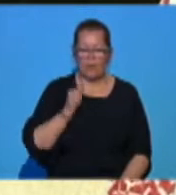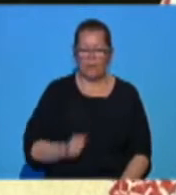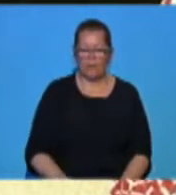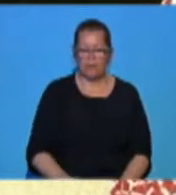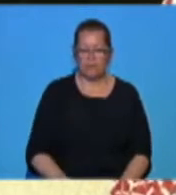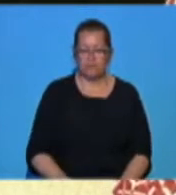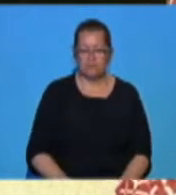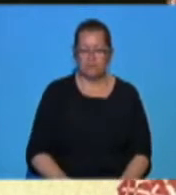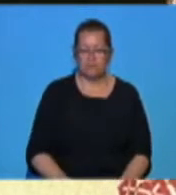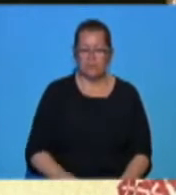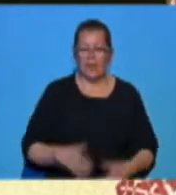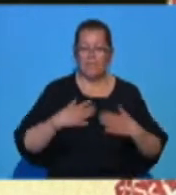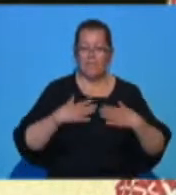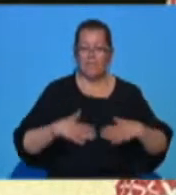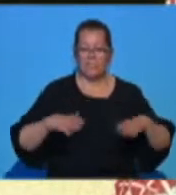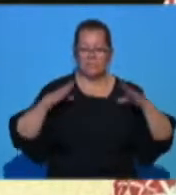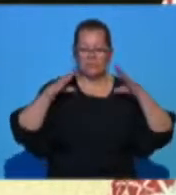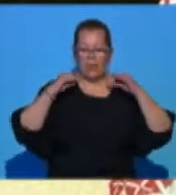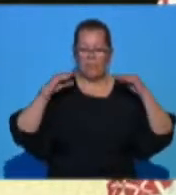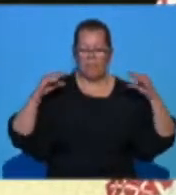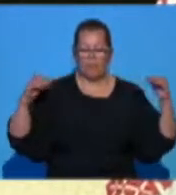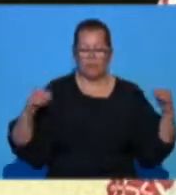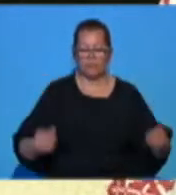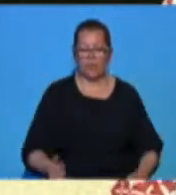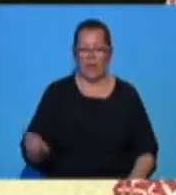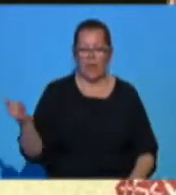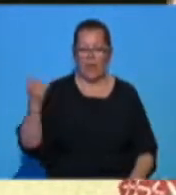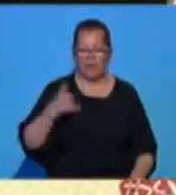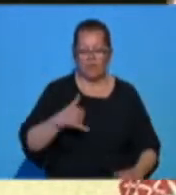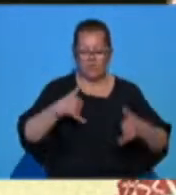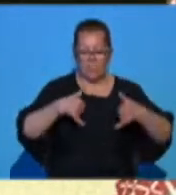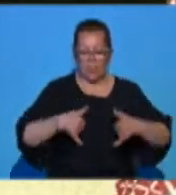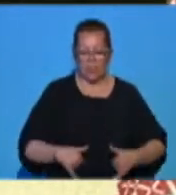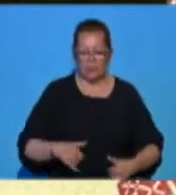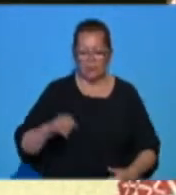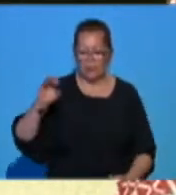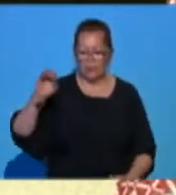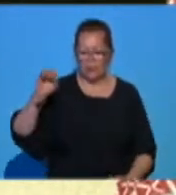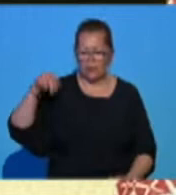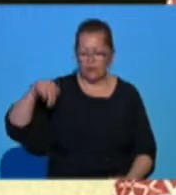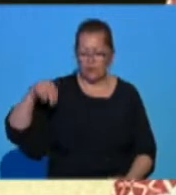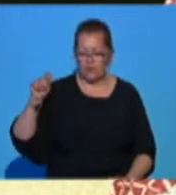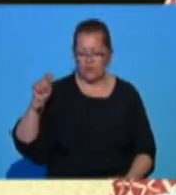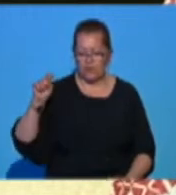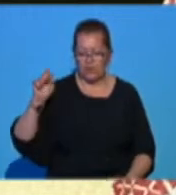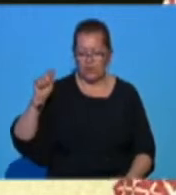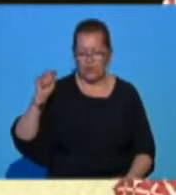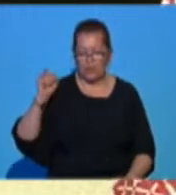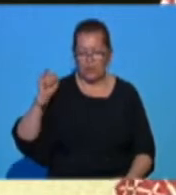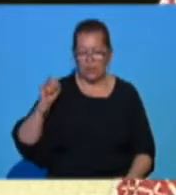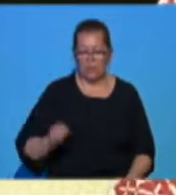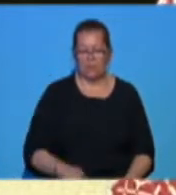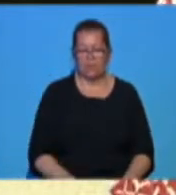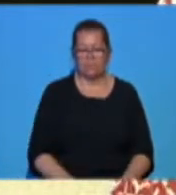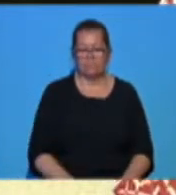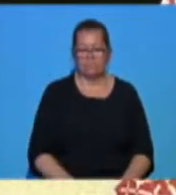o atmosferă și îmi plăcea foarte mult. Și am venit aici la Corneti ca să îmi dezvolt abilitățile muzicale.